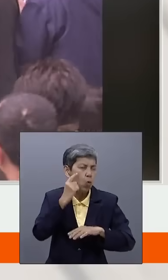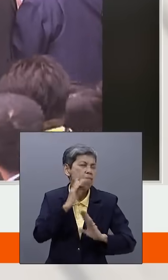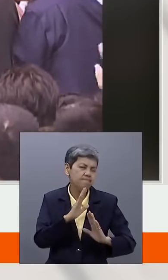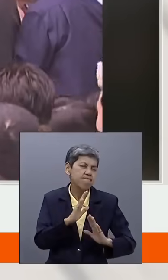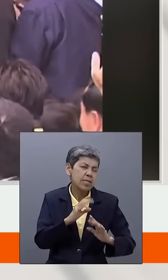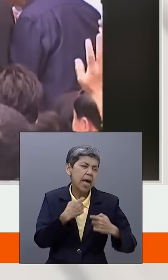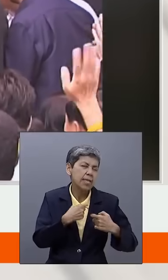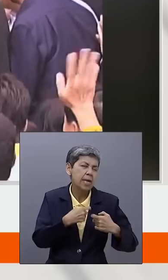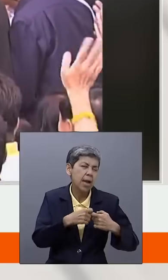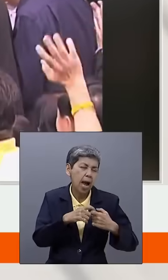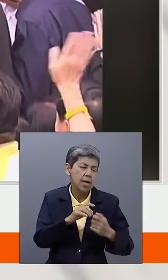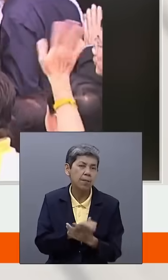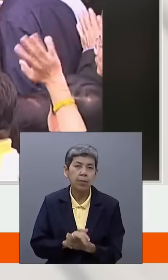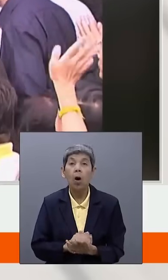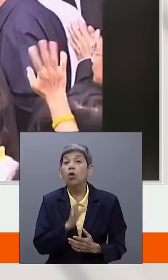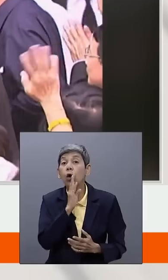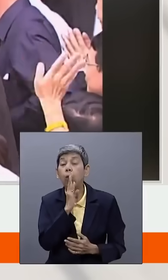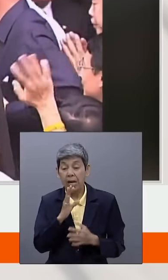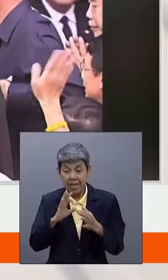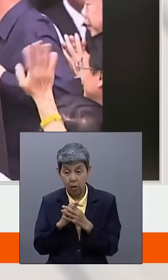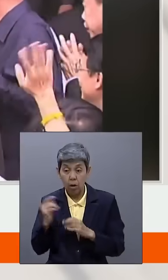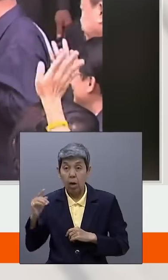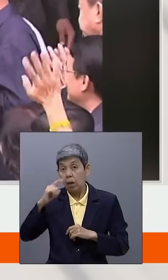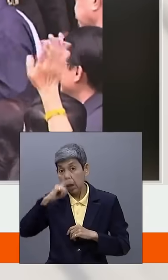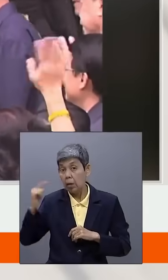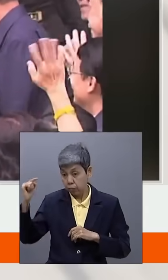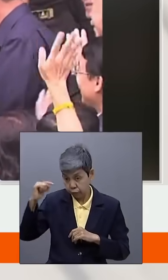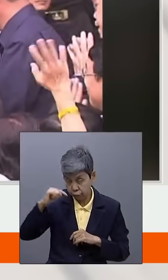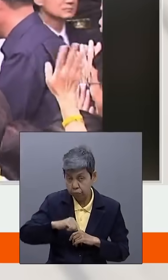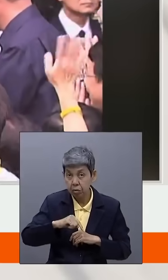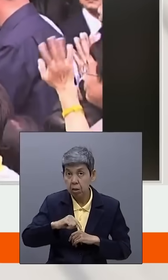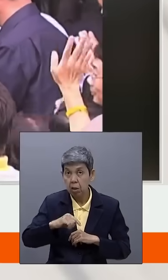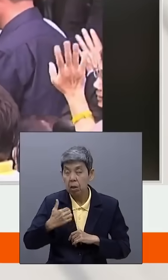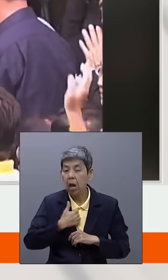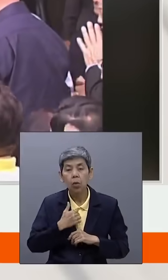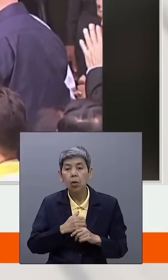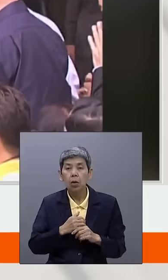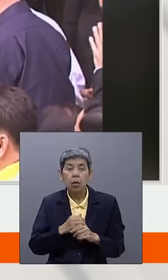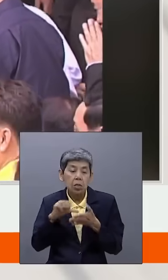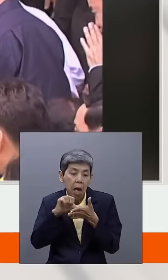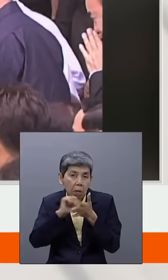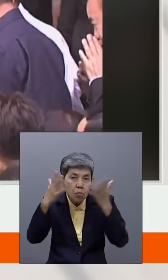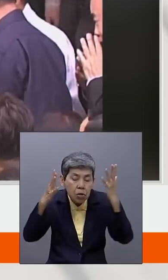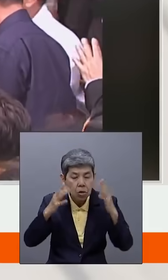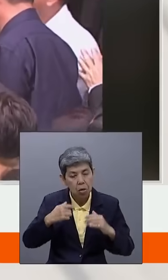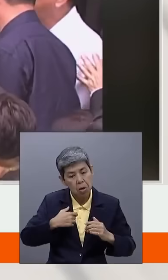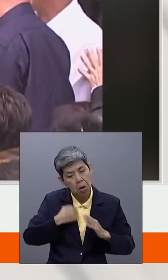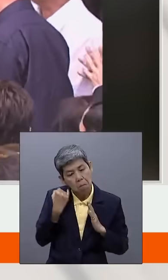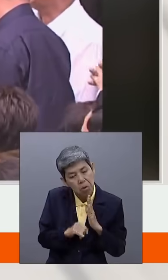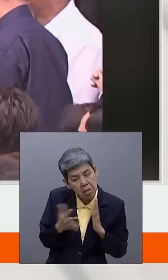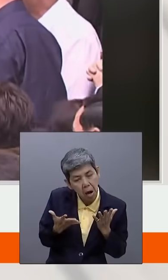เข้าใจนะครับหมายความว่าถ้ากลับมาแล้วเนี่ยไม่ถอดบทเรียนไม่ทบทวนตัวเองไม่สรุปบท